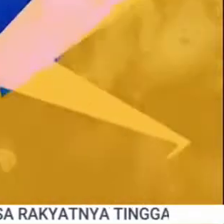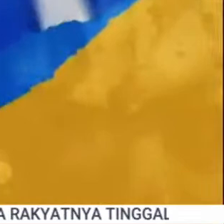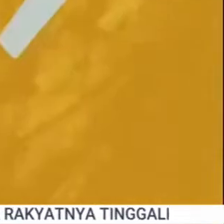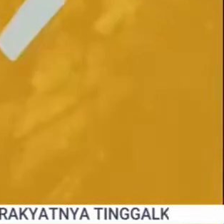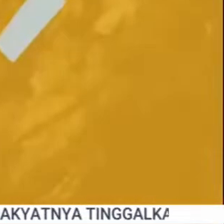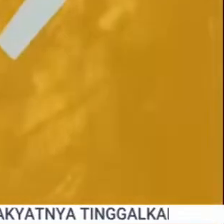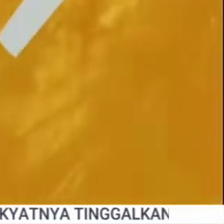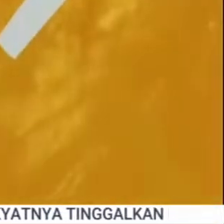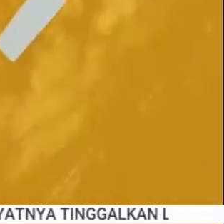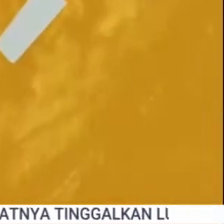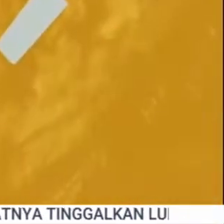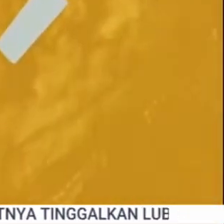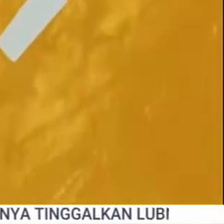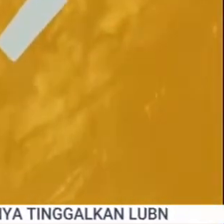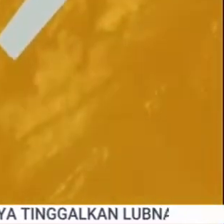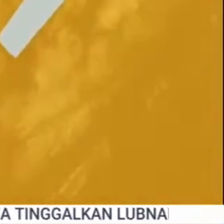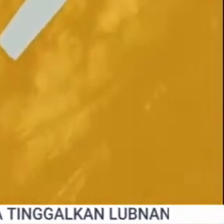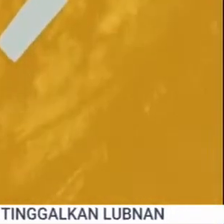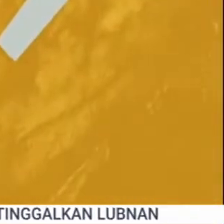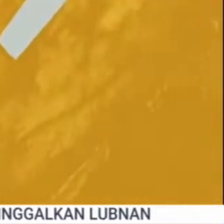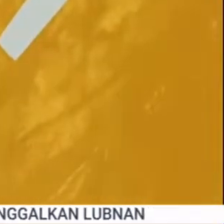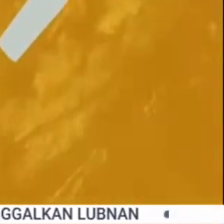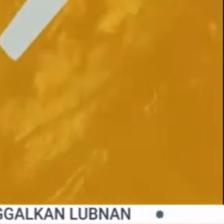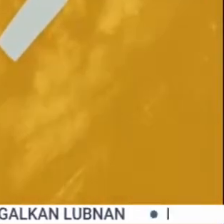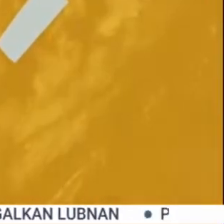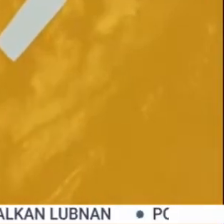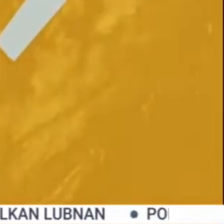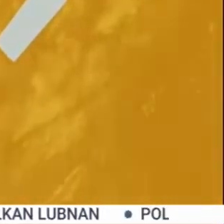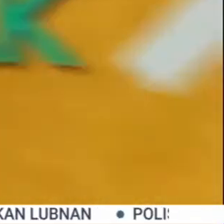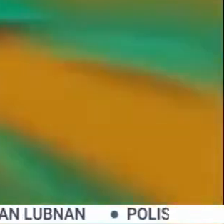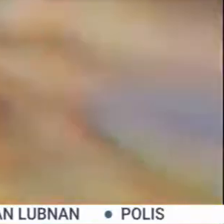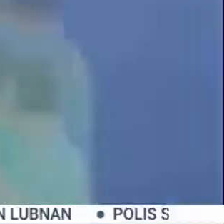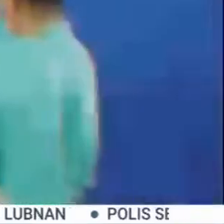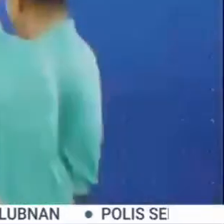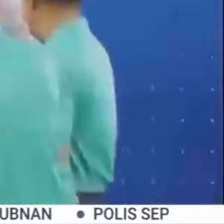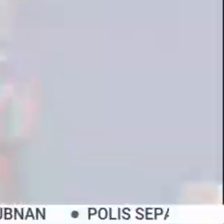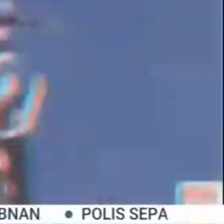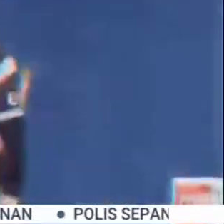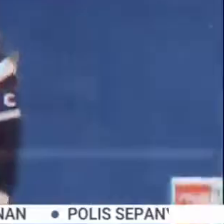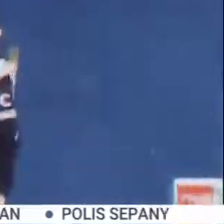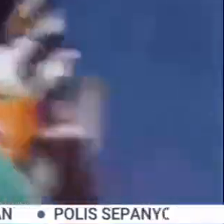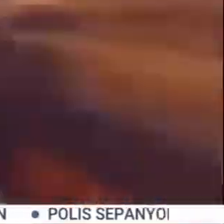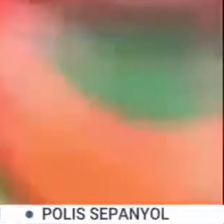Kejohanan Hoki DNB Peloton Abdul Razak 2023